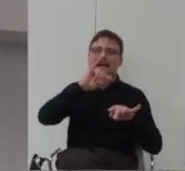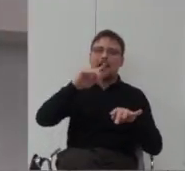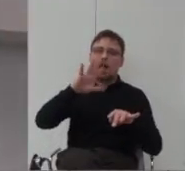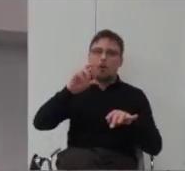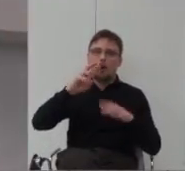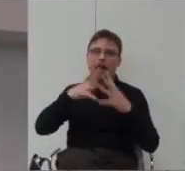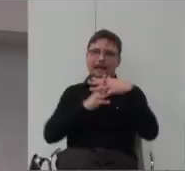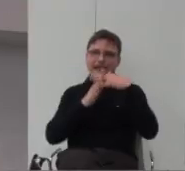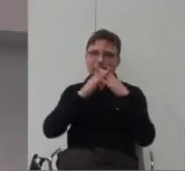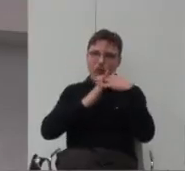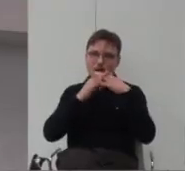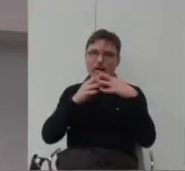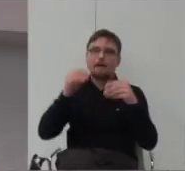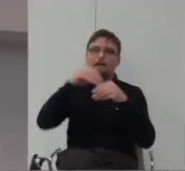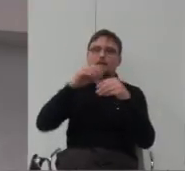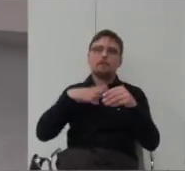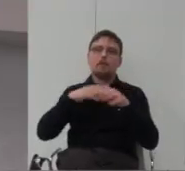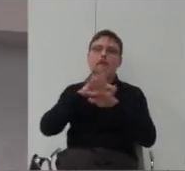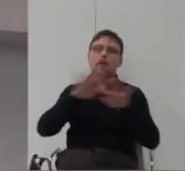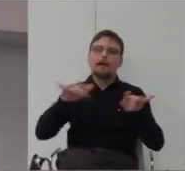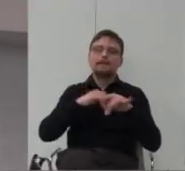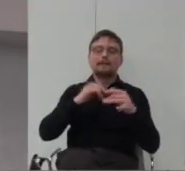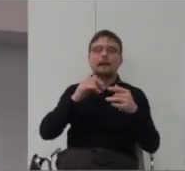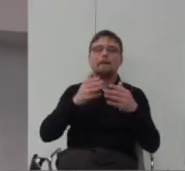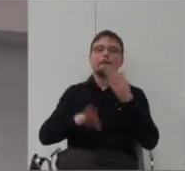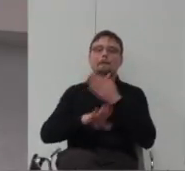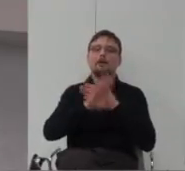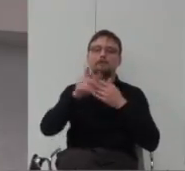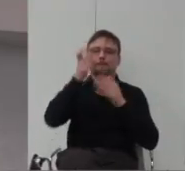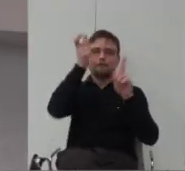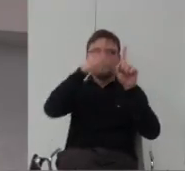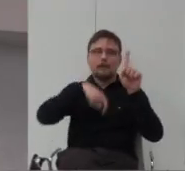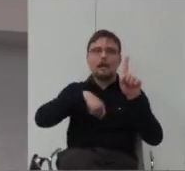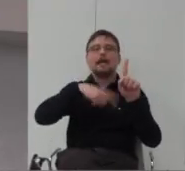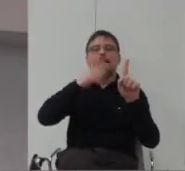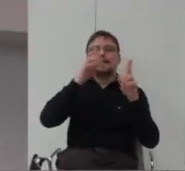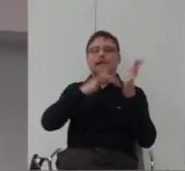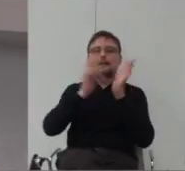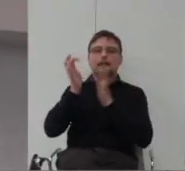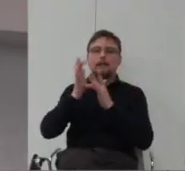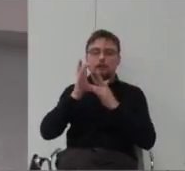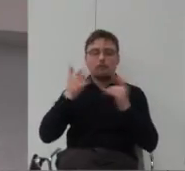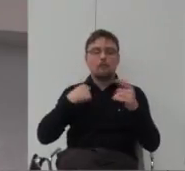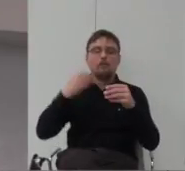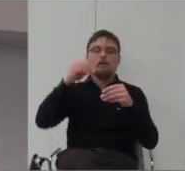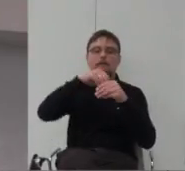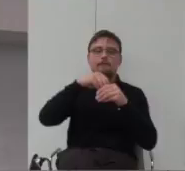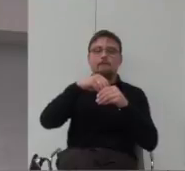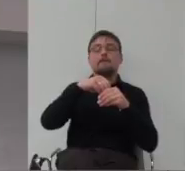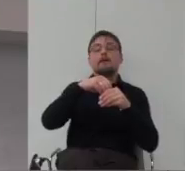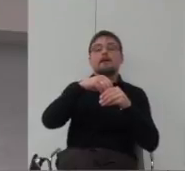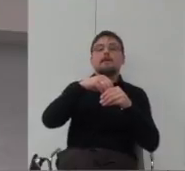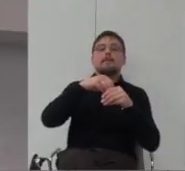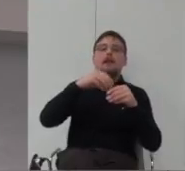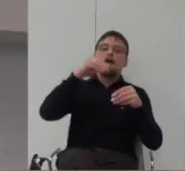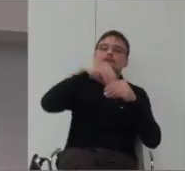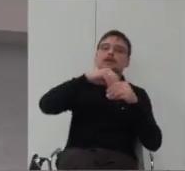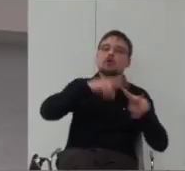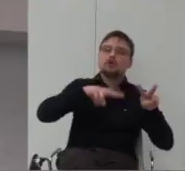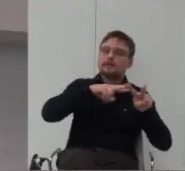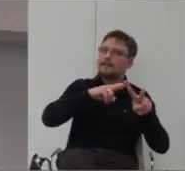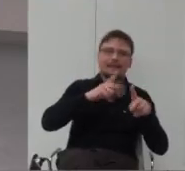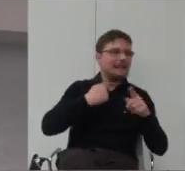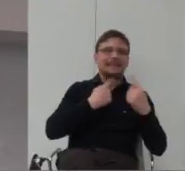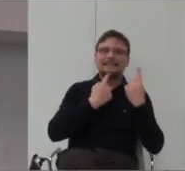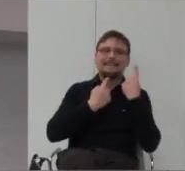wiernymi. W tym czasie dużą popularność zyskały także jasełka, które propagowały postać Jezusa bardziej